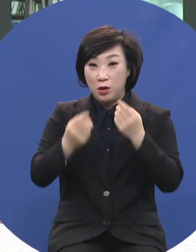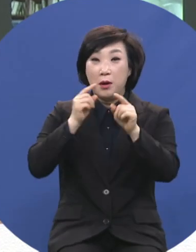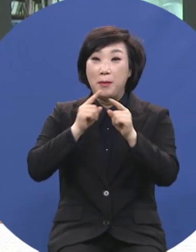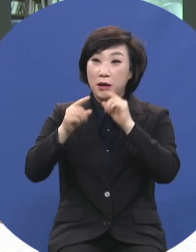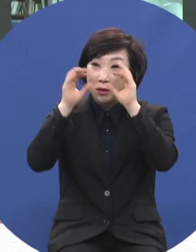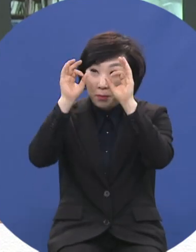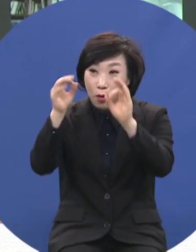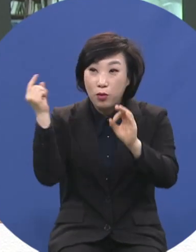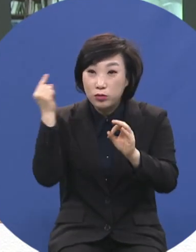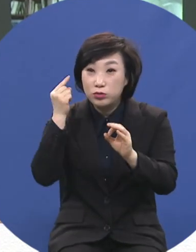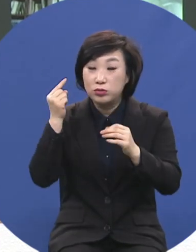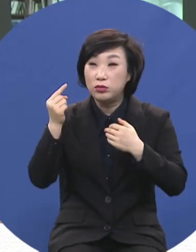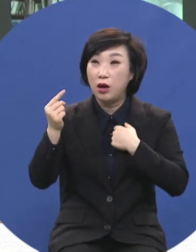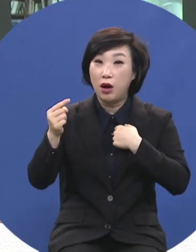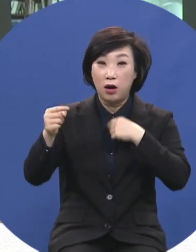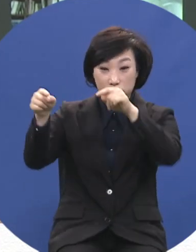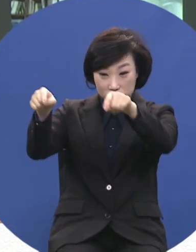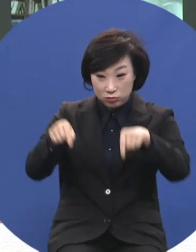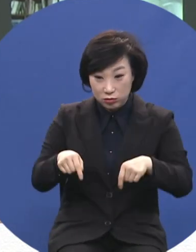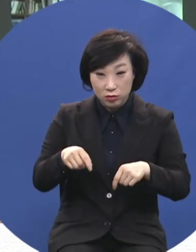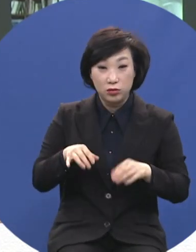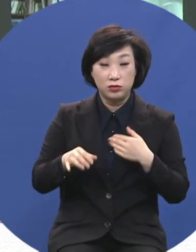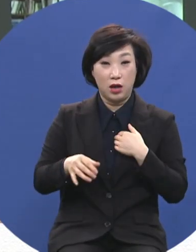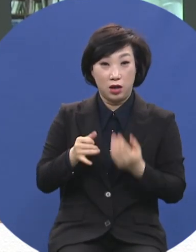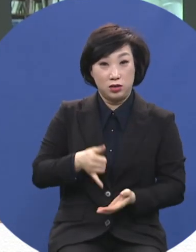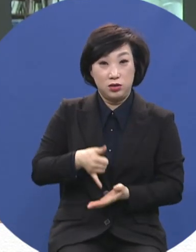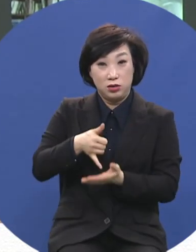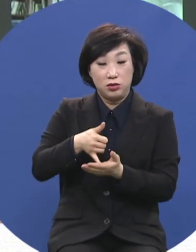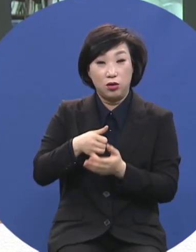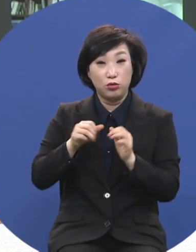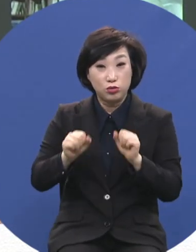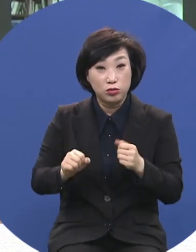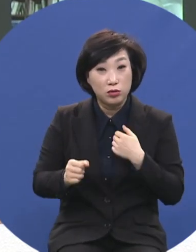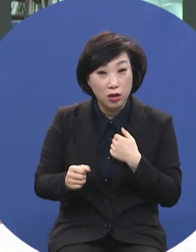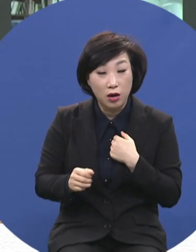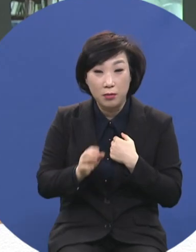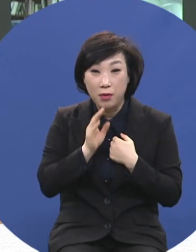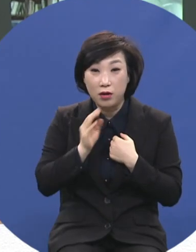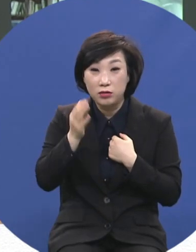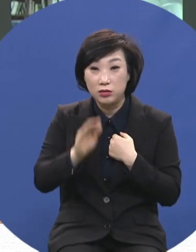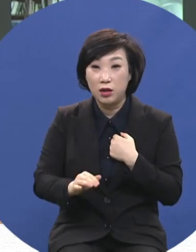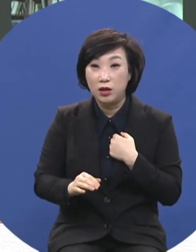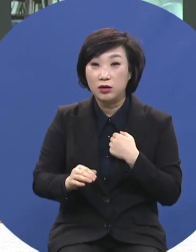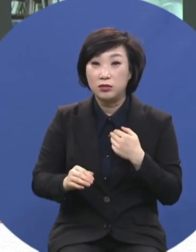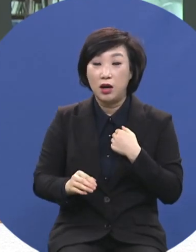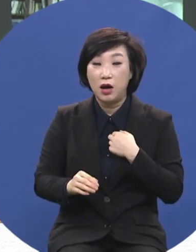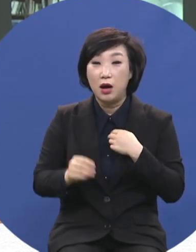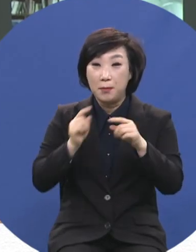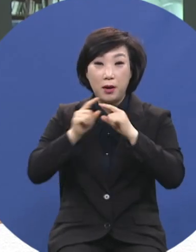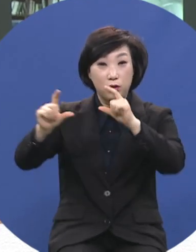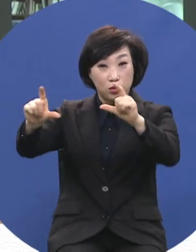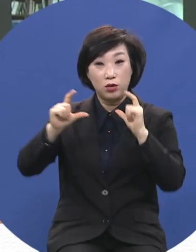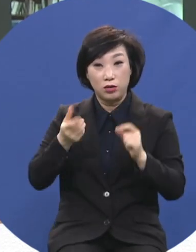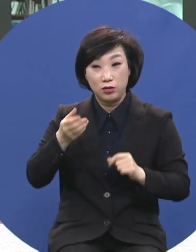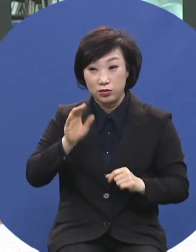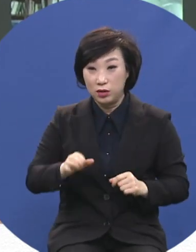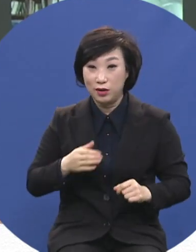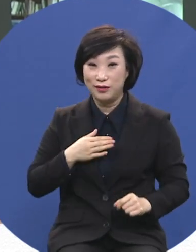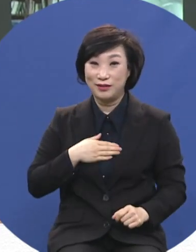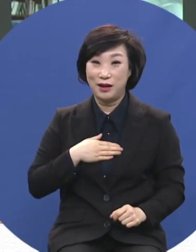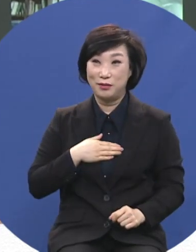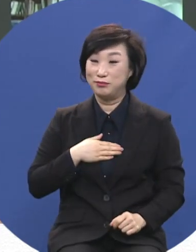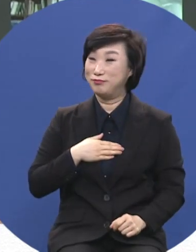들을 대상자가 인격적인 존재인데 나에게 말씀하셨는데도